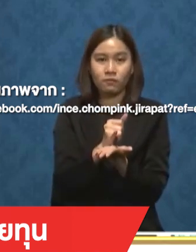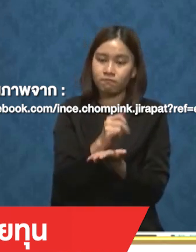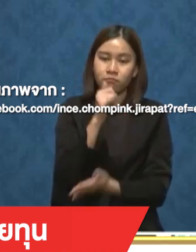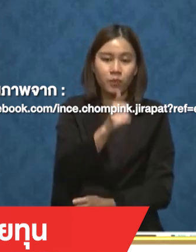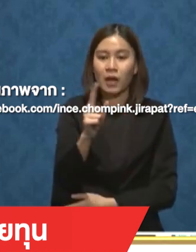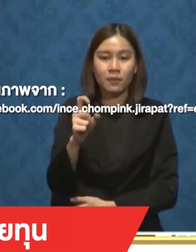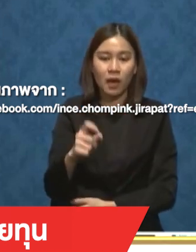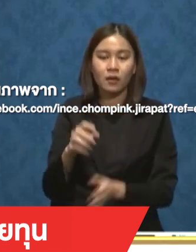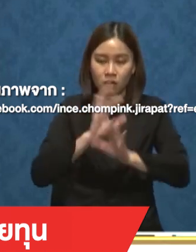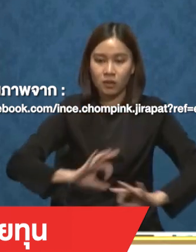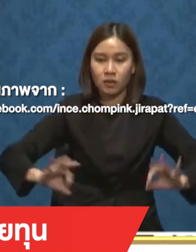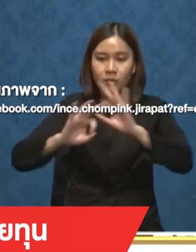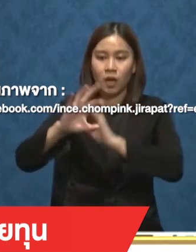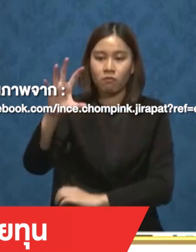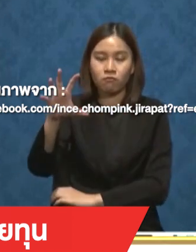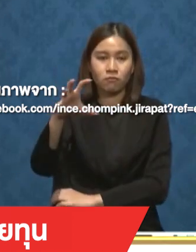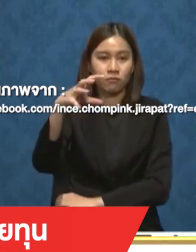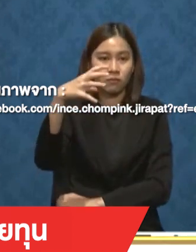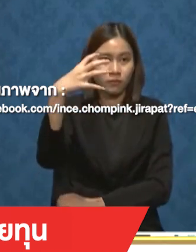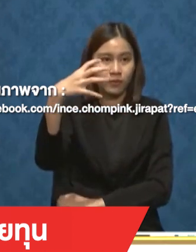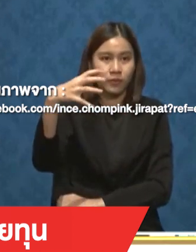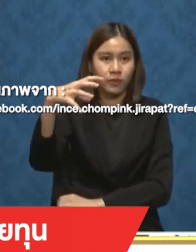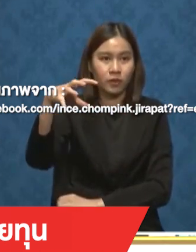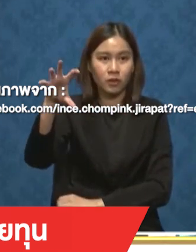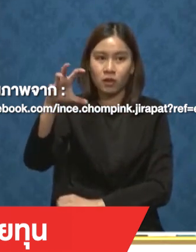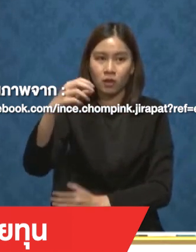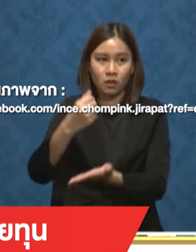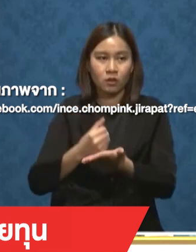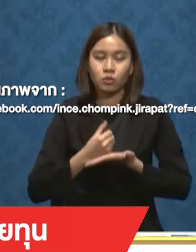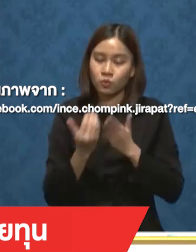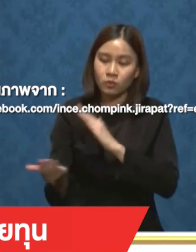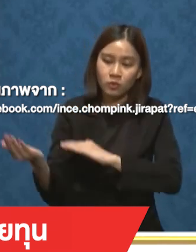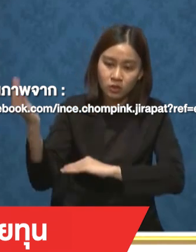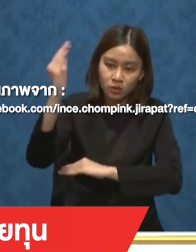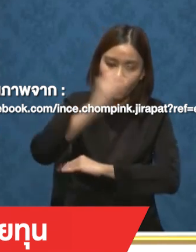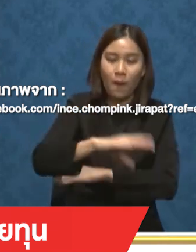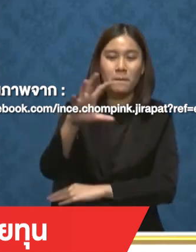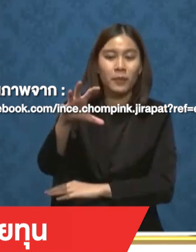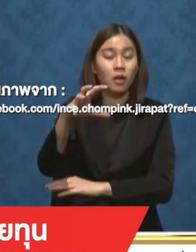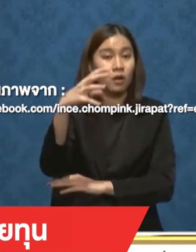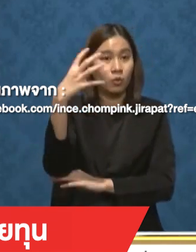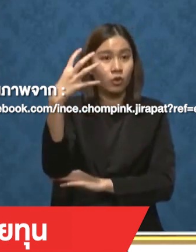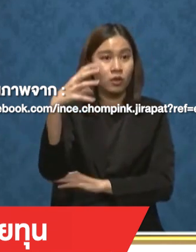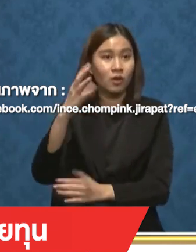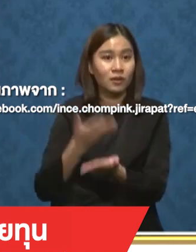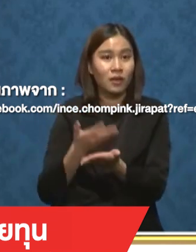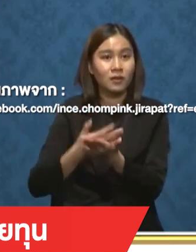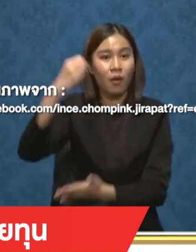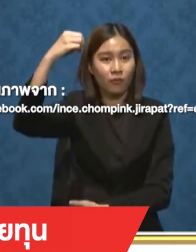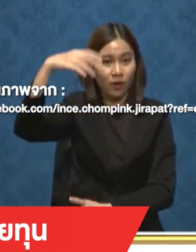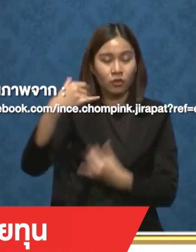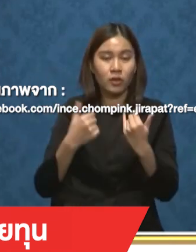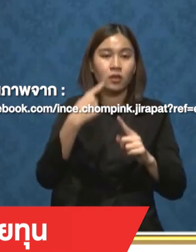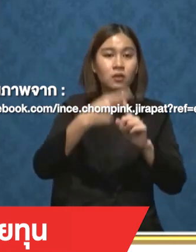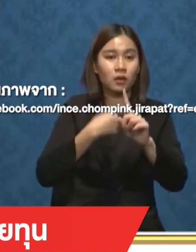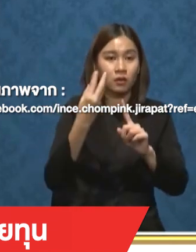เป็นต้องเปิดพันตัหนึ่นะับ ระบายอากาศ ตลอดเวลาแค่พัตัวเดียวครั ค่าไฟที่อยู่เด